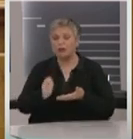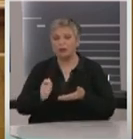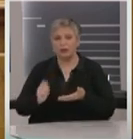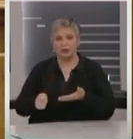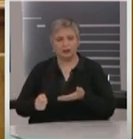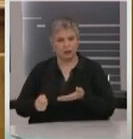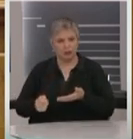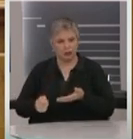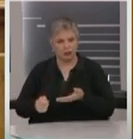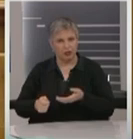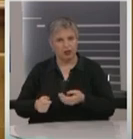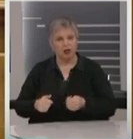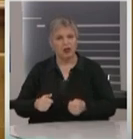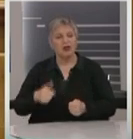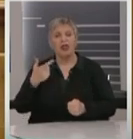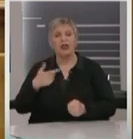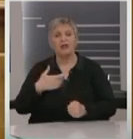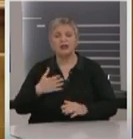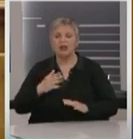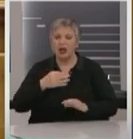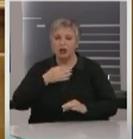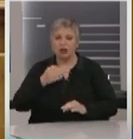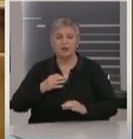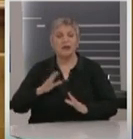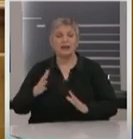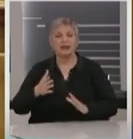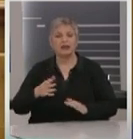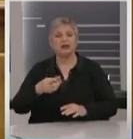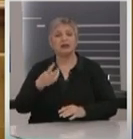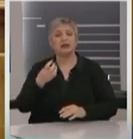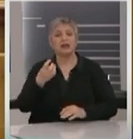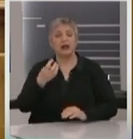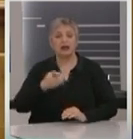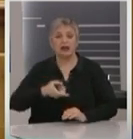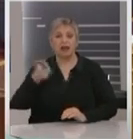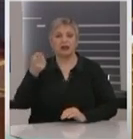αλλά στοχευμένα, οριζόντια, καλύψαμε πάνω από το 30%